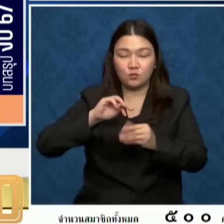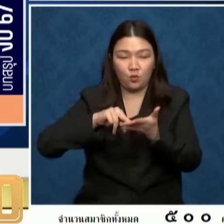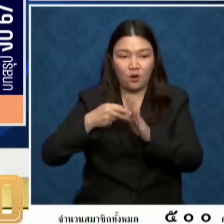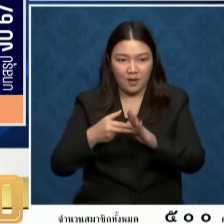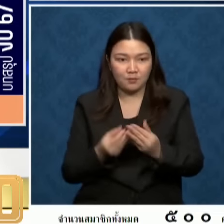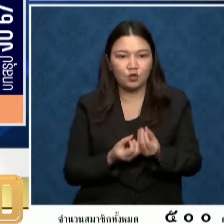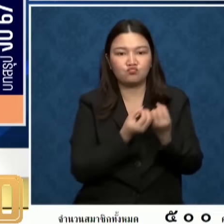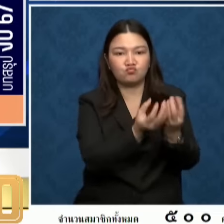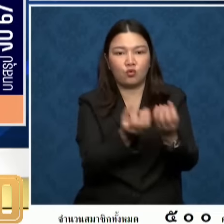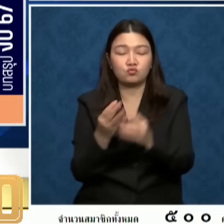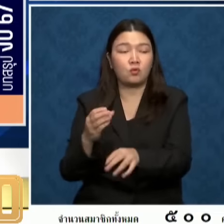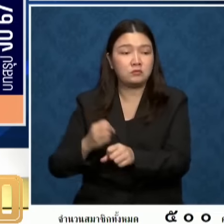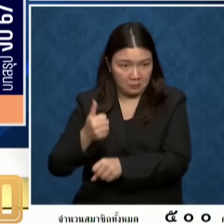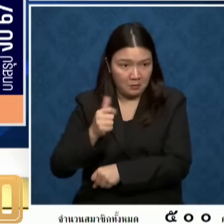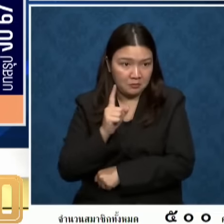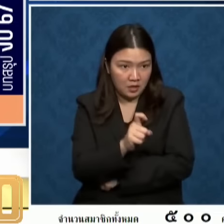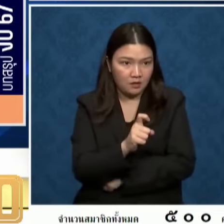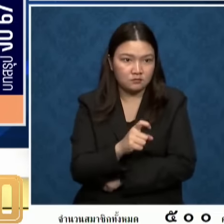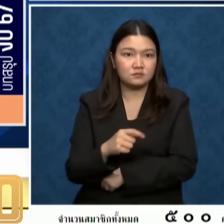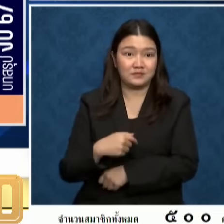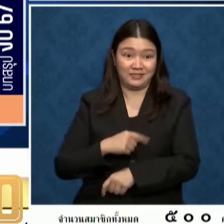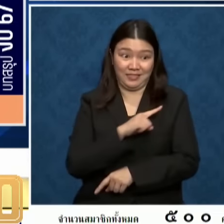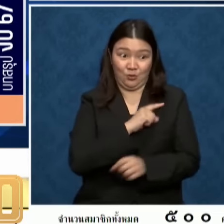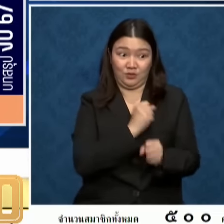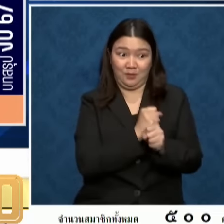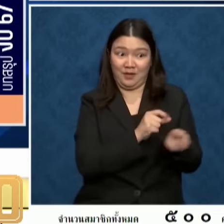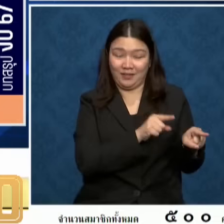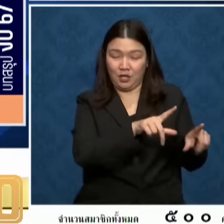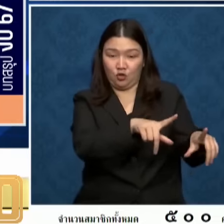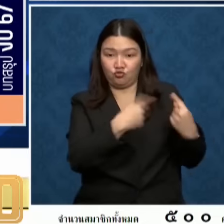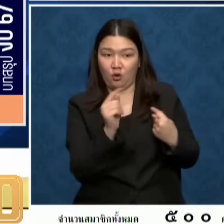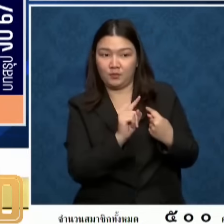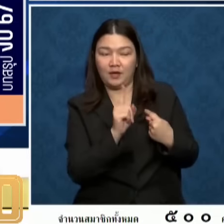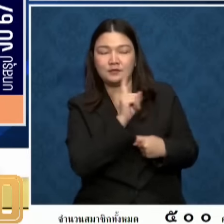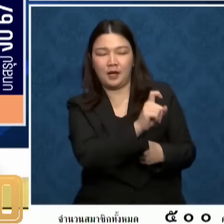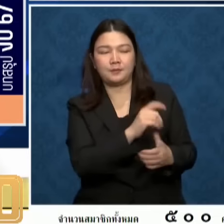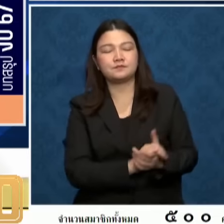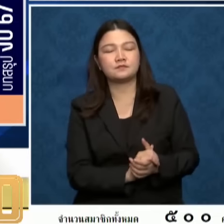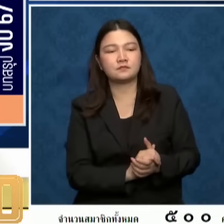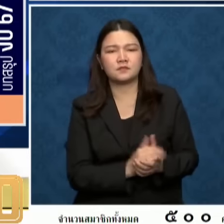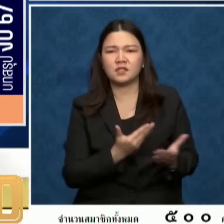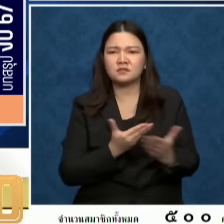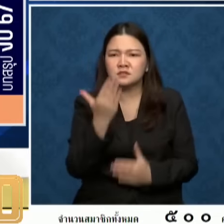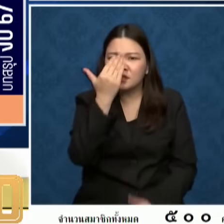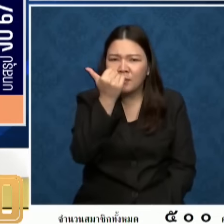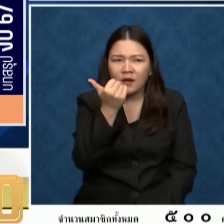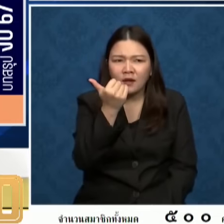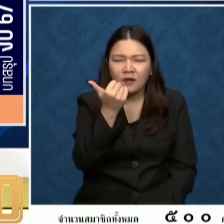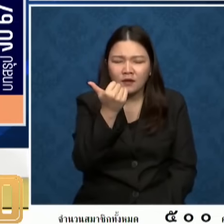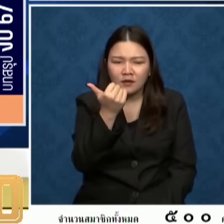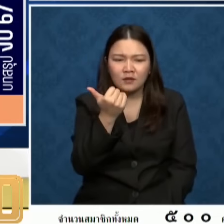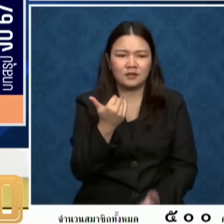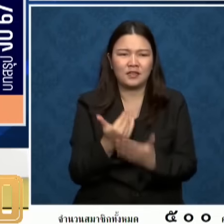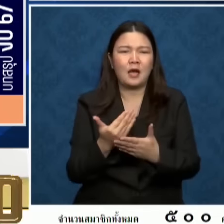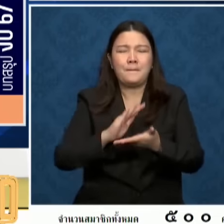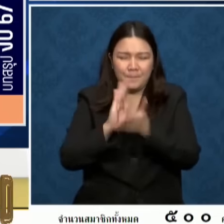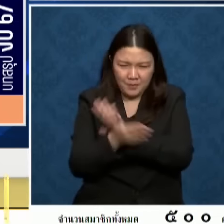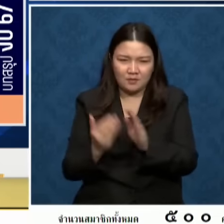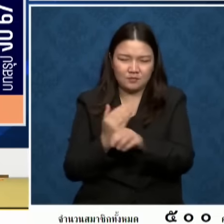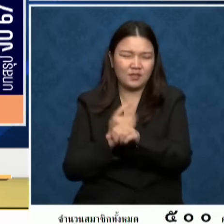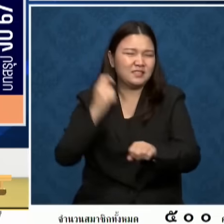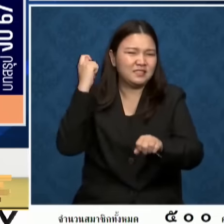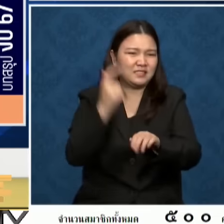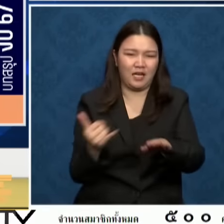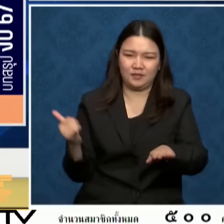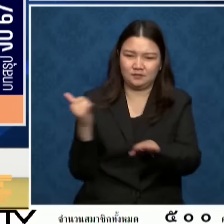พี่ว่าไง แบอกผมว่าอัี้เปนเจ้าหน้ทของป.พ.เองนะครับซือมาทำไมทำไมไม่เอาเงิไปจ้างคนขับมาจะขับ